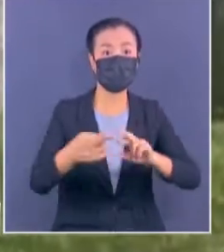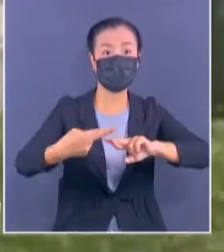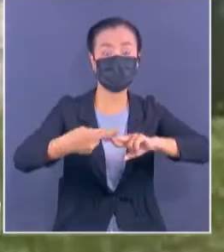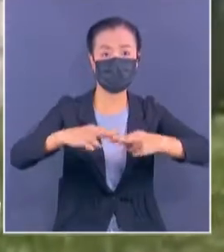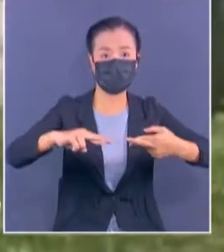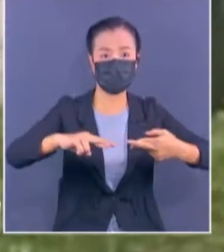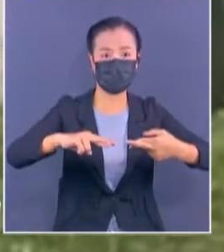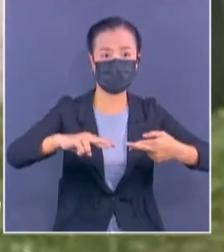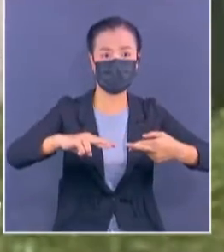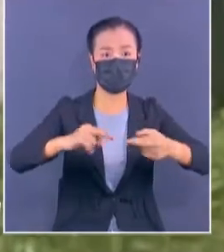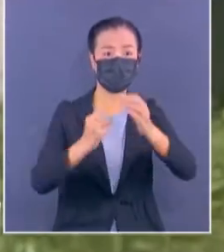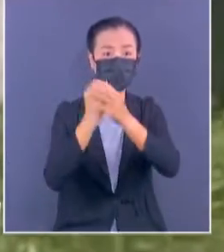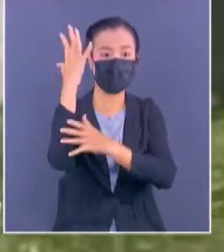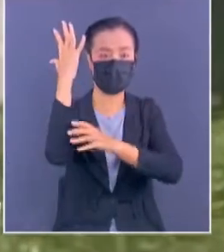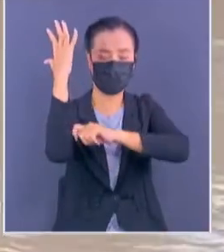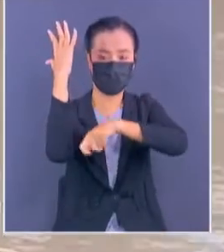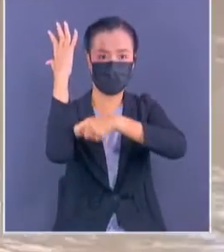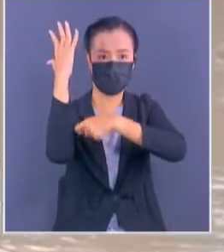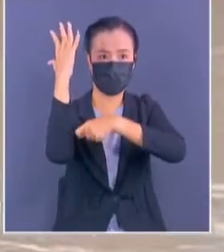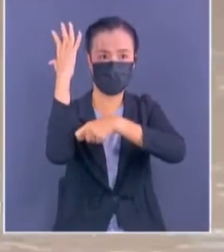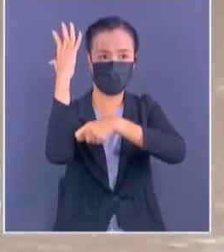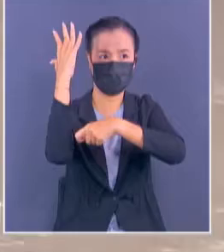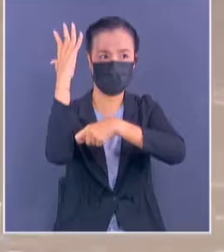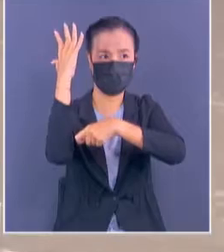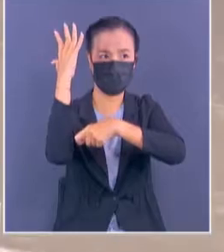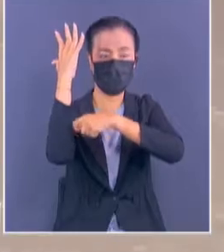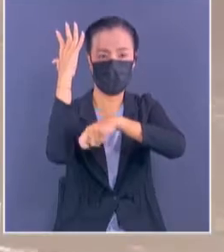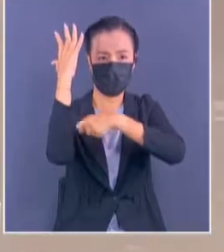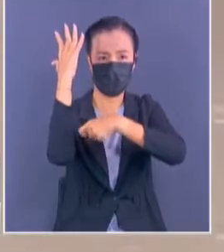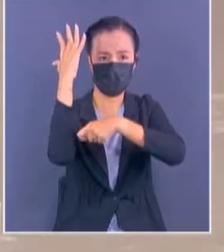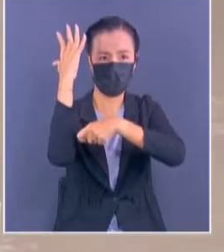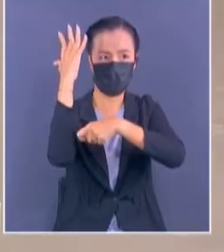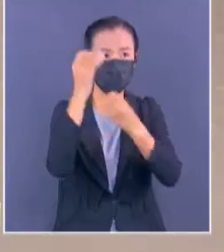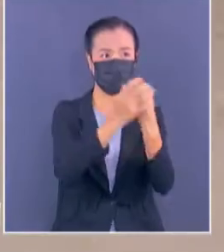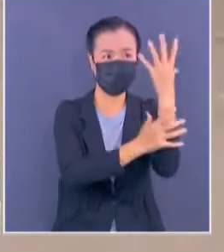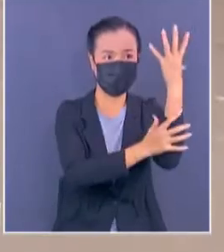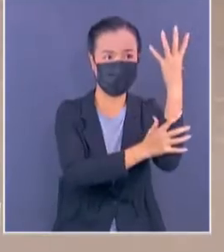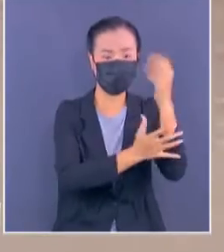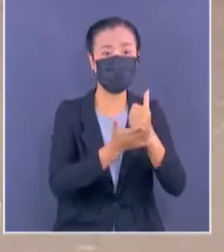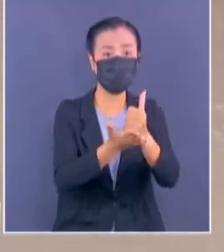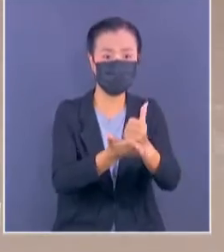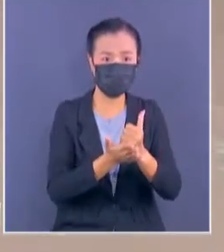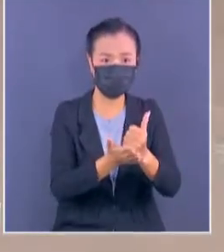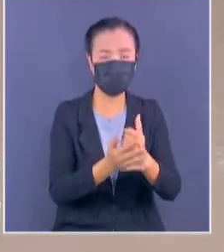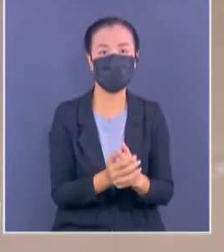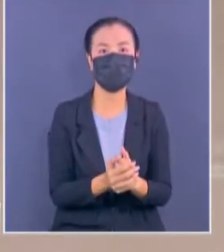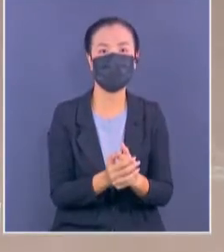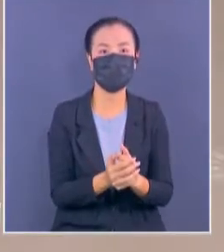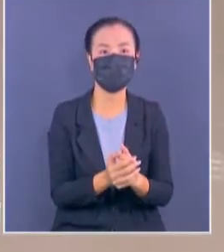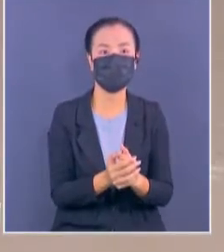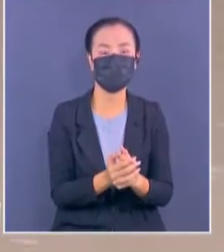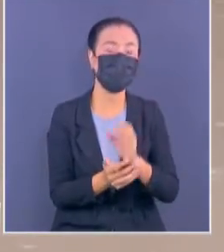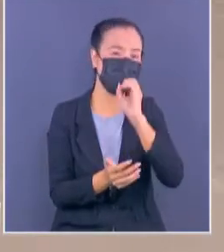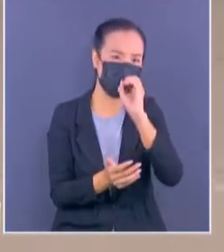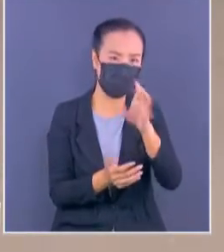คะไปผูกกับต้นไม้ใหญ่ที่อยู่ริมแม่น้ำป่าสักต้องใช้แรงต้นไม้ช่วยต้องผูกต้องดึงกันไว ้ การช่วยเหลือพูดเล